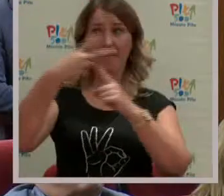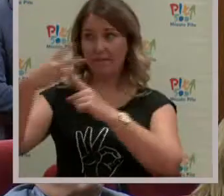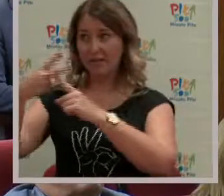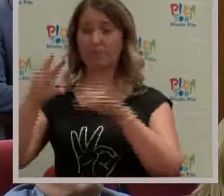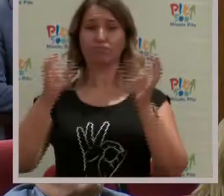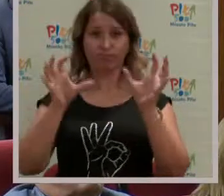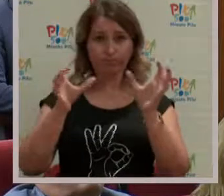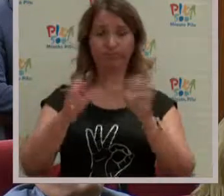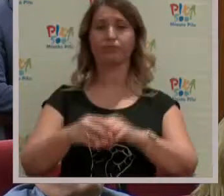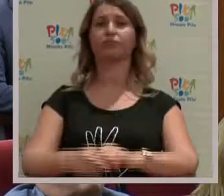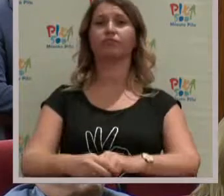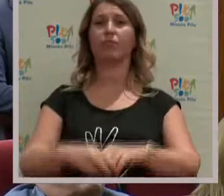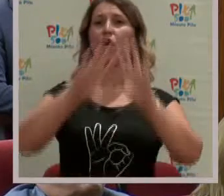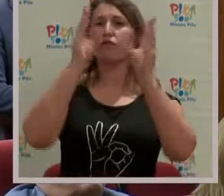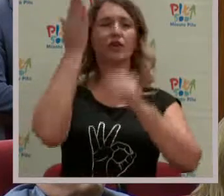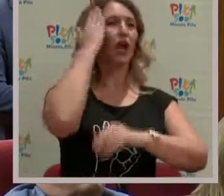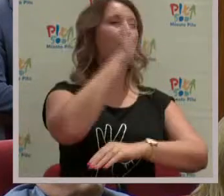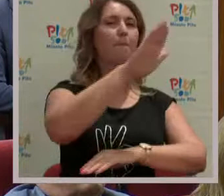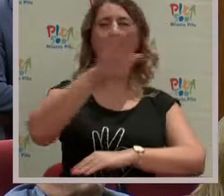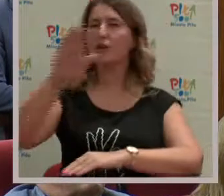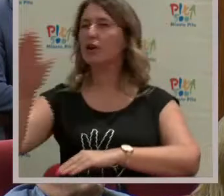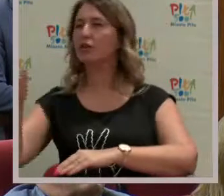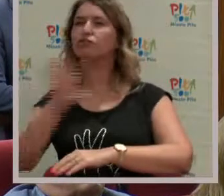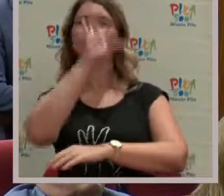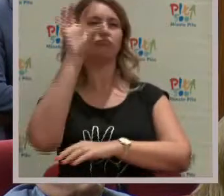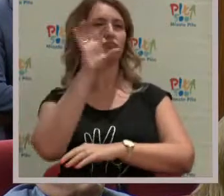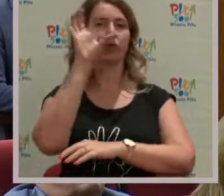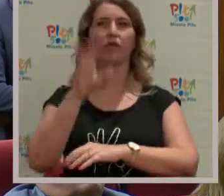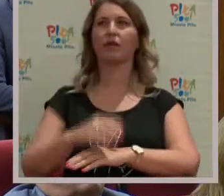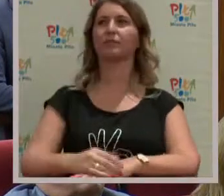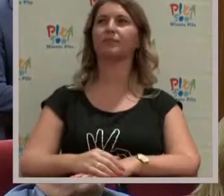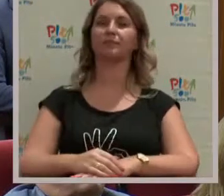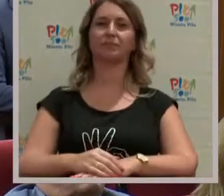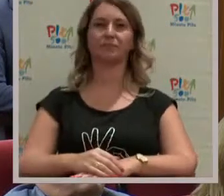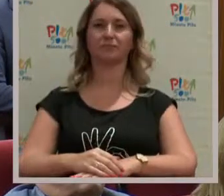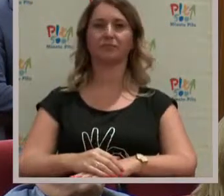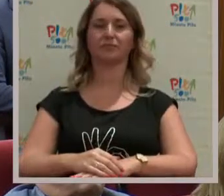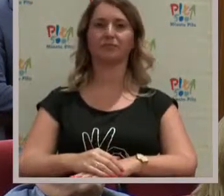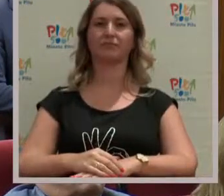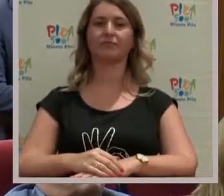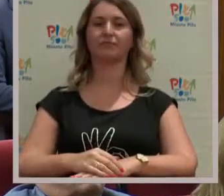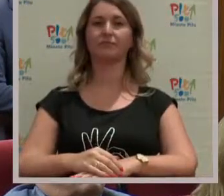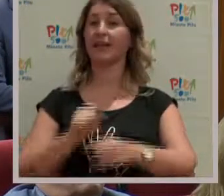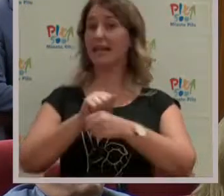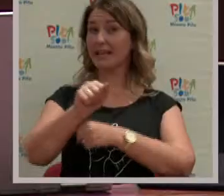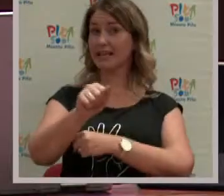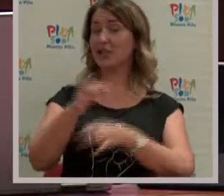Witam mieszkańców, którzy do nas dotarli. Witam wśród zaproszonych gości